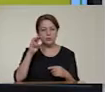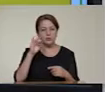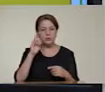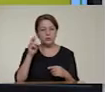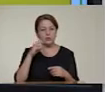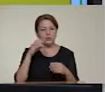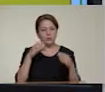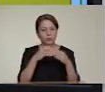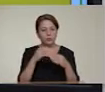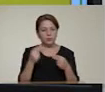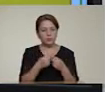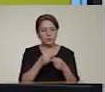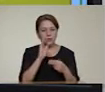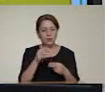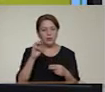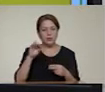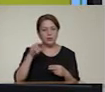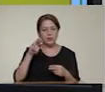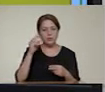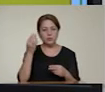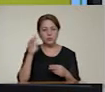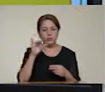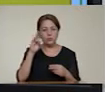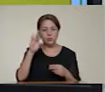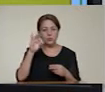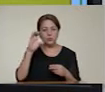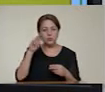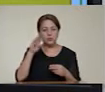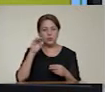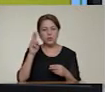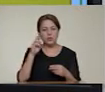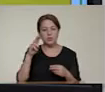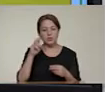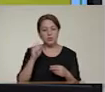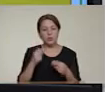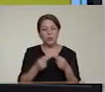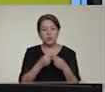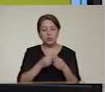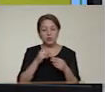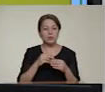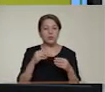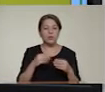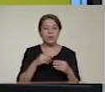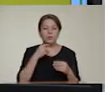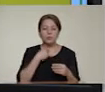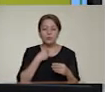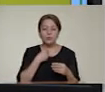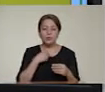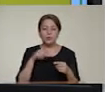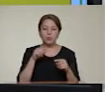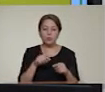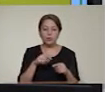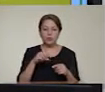o'rganilar ekan. Tilshunoslikdagi tovushlarchi qaysi bo'limda o'rganiladi? Barakalla,